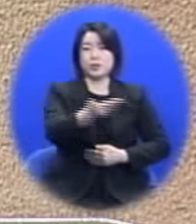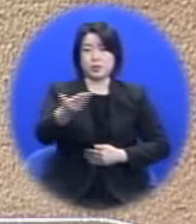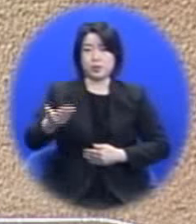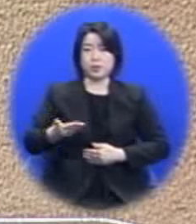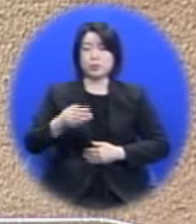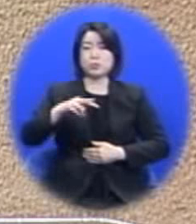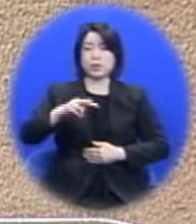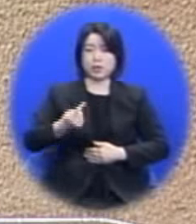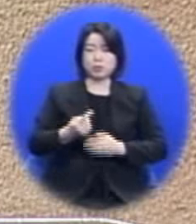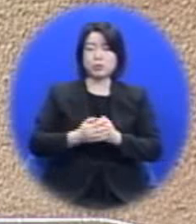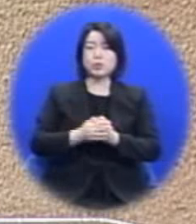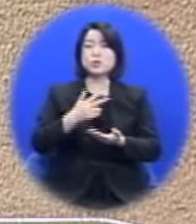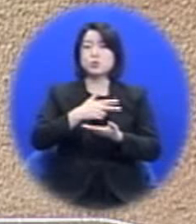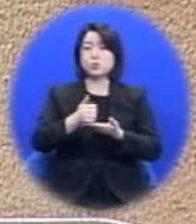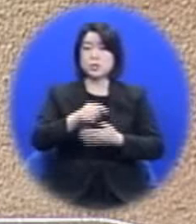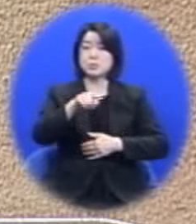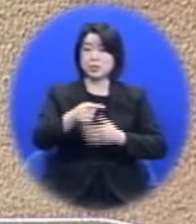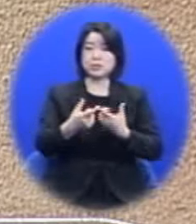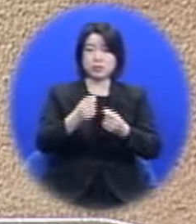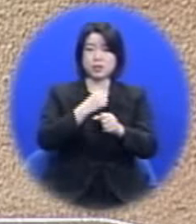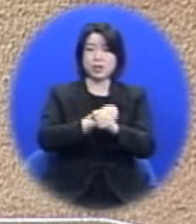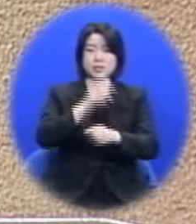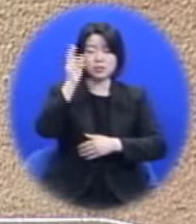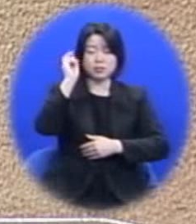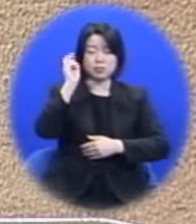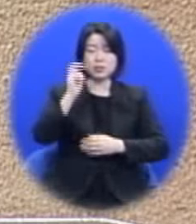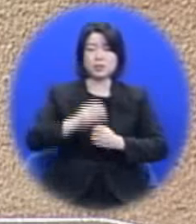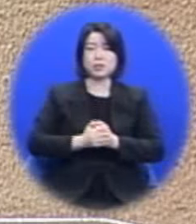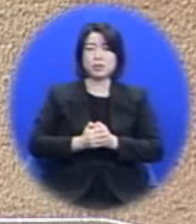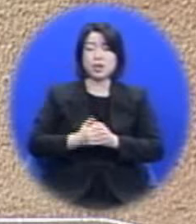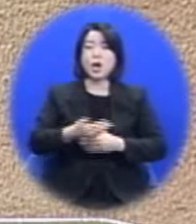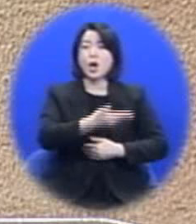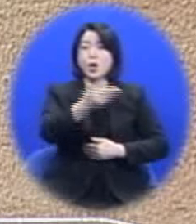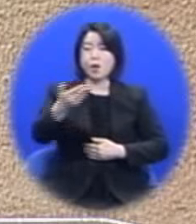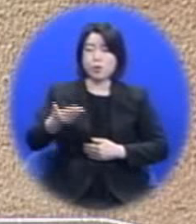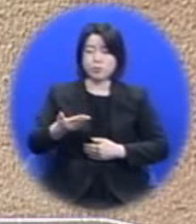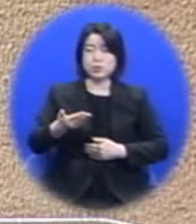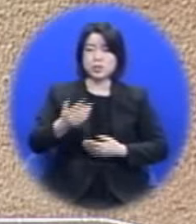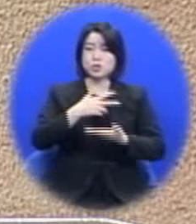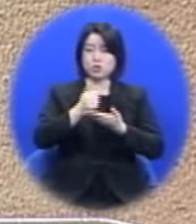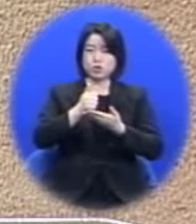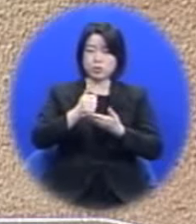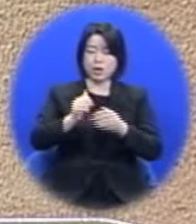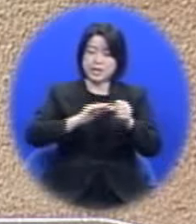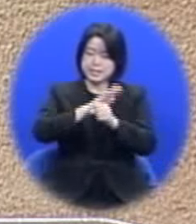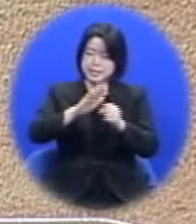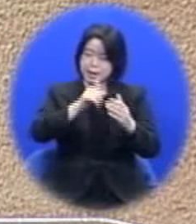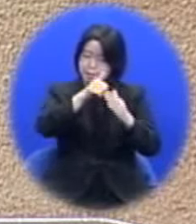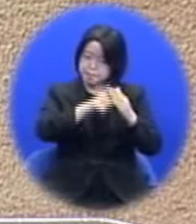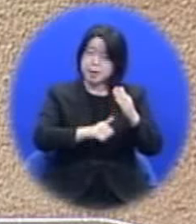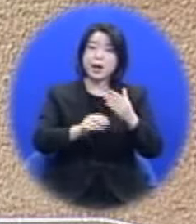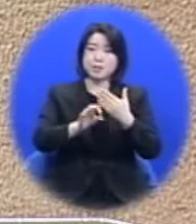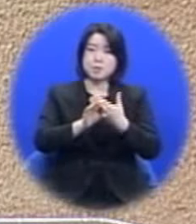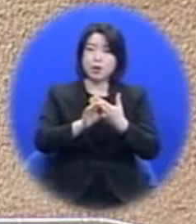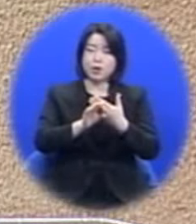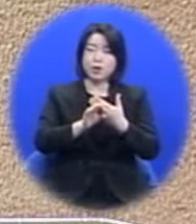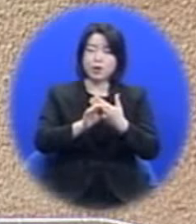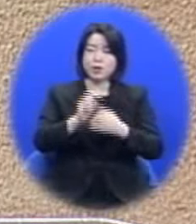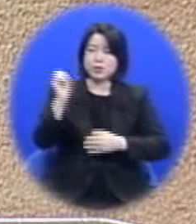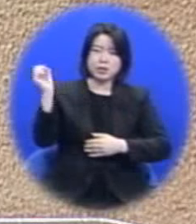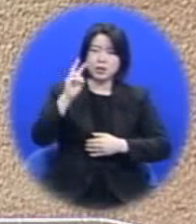여러분에게도 주님은 그렇게 하실 것입니다. 여러분이 주님과 사랑에 빠지면 그러면 갑자기